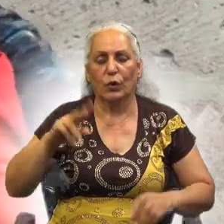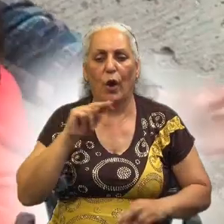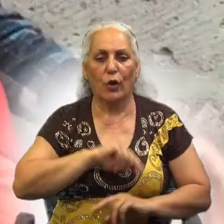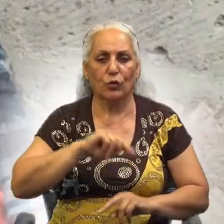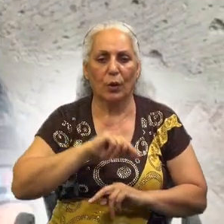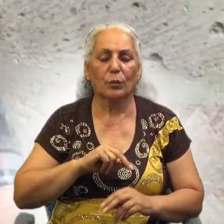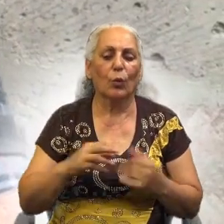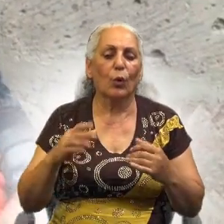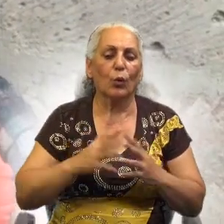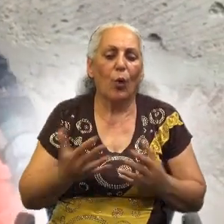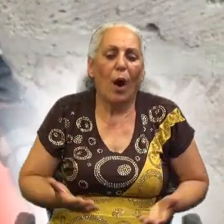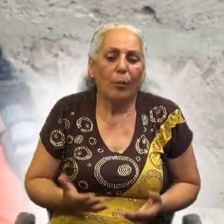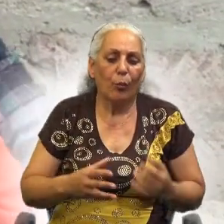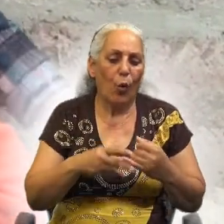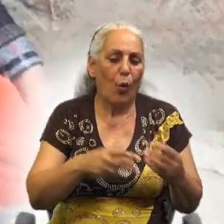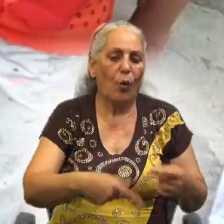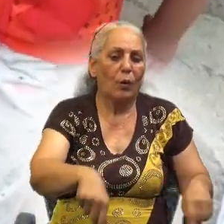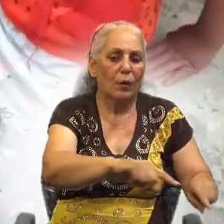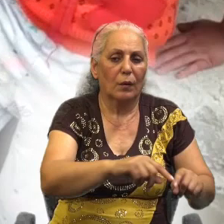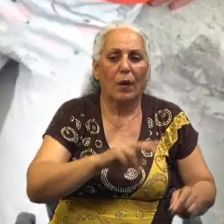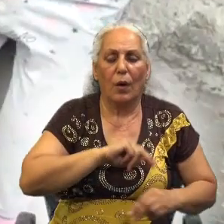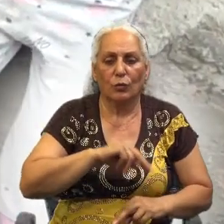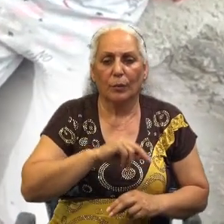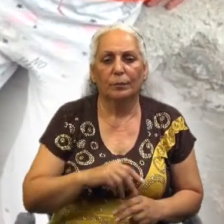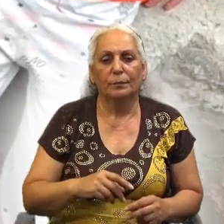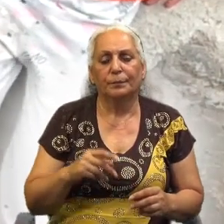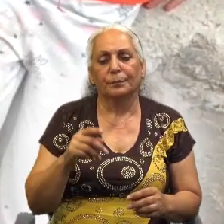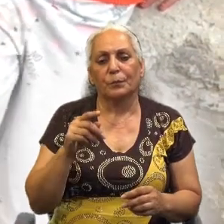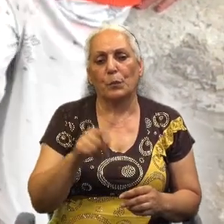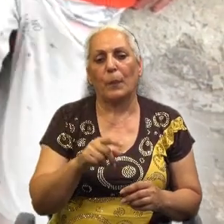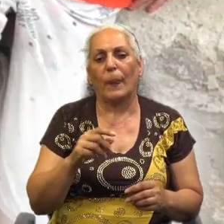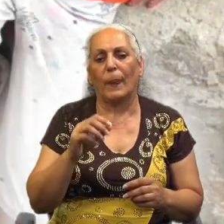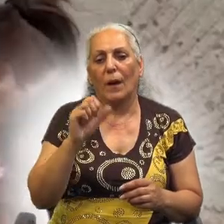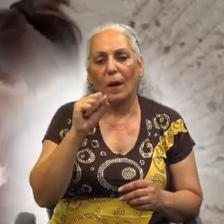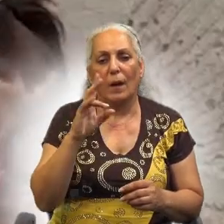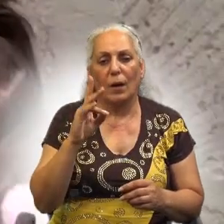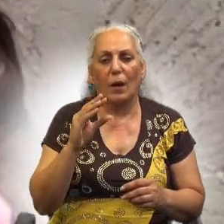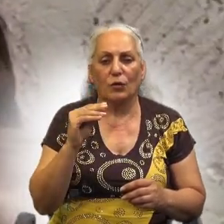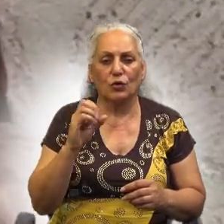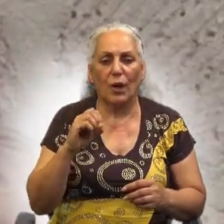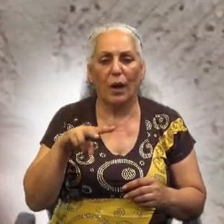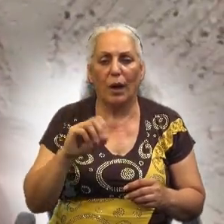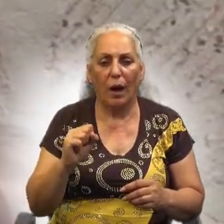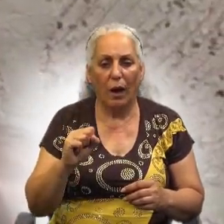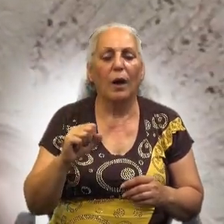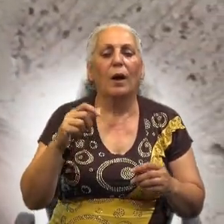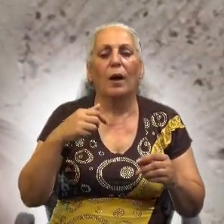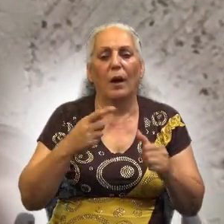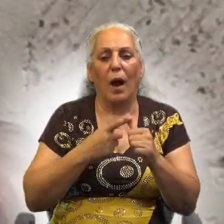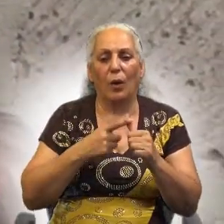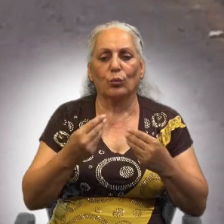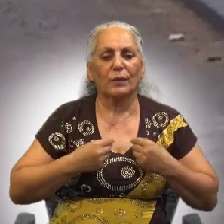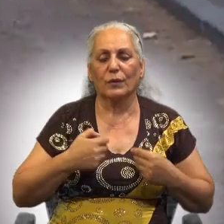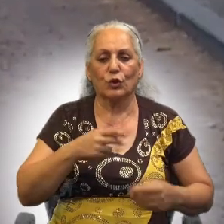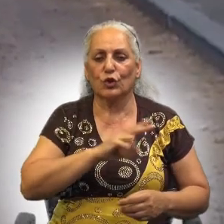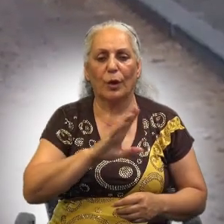է։ 74-ամյա Անժելիկա Հայրապետյանն է, չի սիրում, որ իրեն Անժելա են ասում։ Ասում է, Անժելիկան է իրեն ջահելացնում, հետո